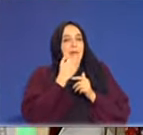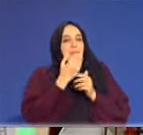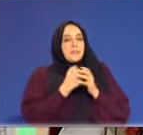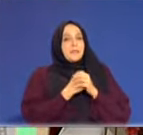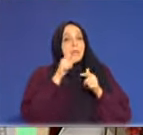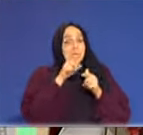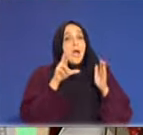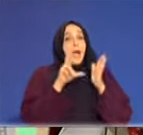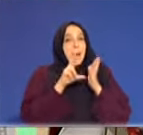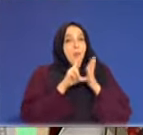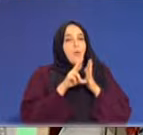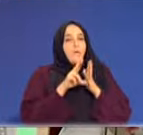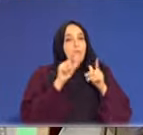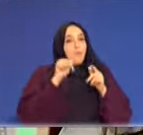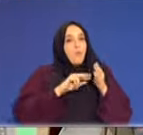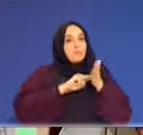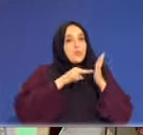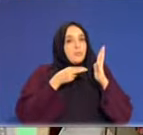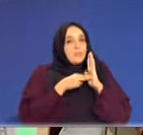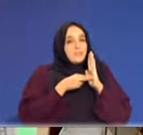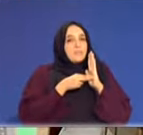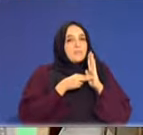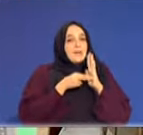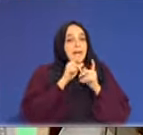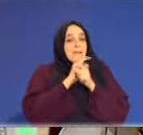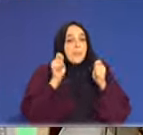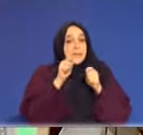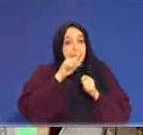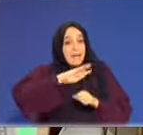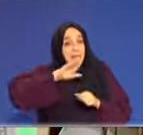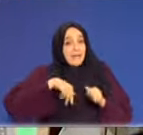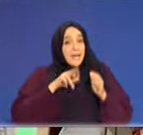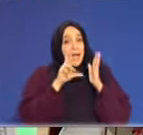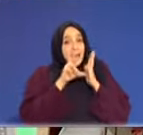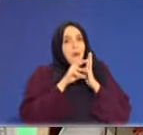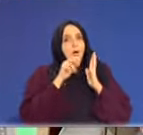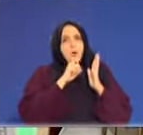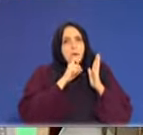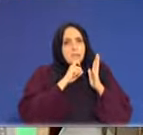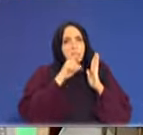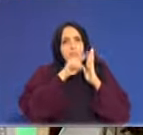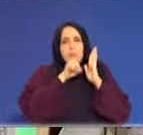قاعدة التزام حدود الشرع هل هي القاعدة الأخيرة أم هناك قواعد أخرى نلتزم بها